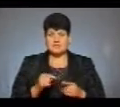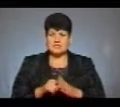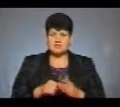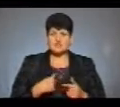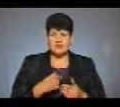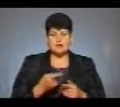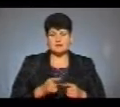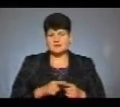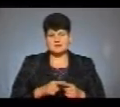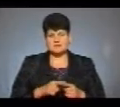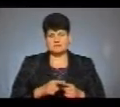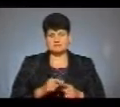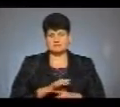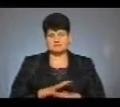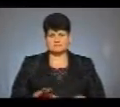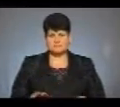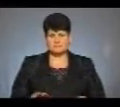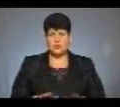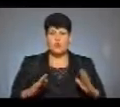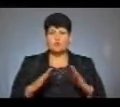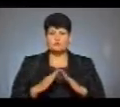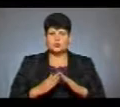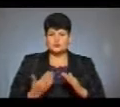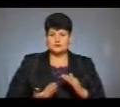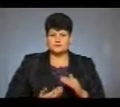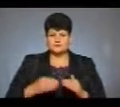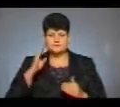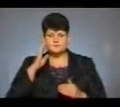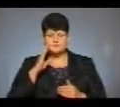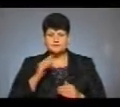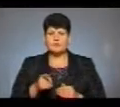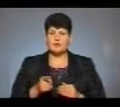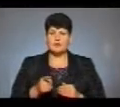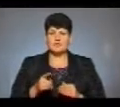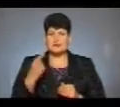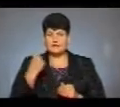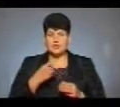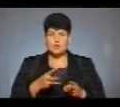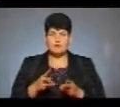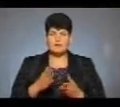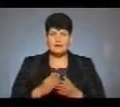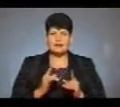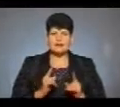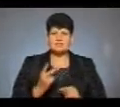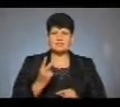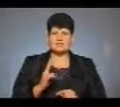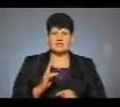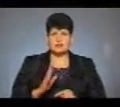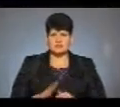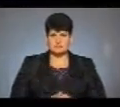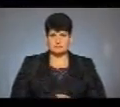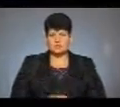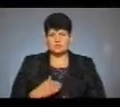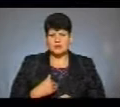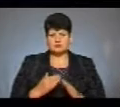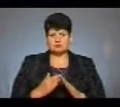це взагалі не світить. У будинку, де мешкає тернополянин Ігор Мендик, індивідуальне опалення мають лише 2 квартири. На нашому